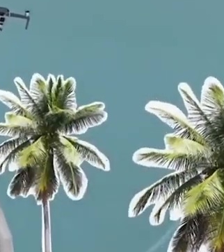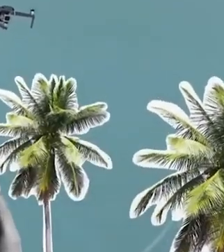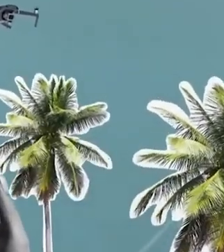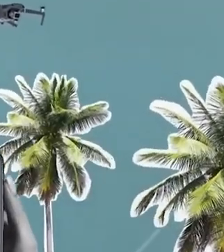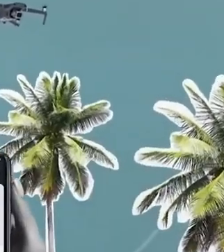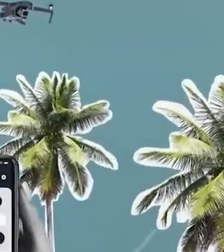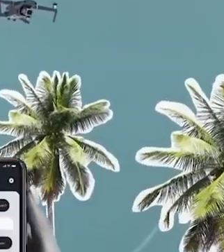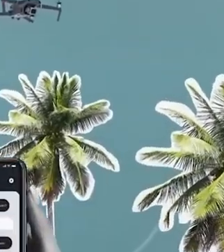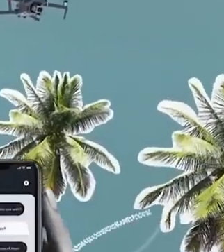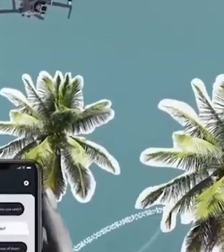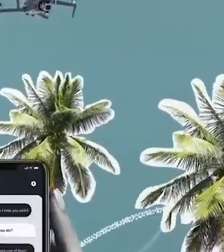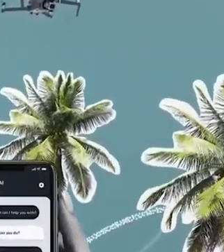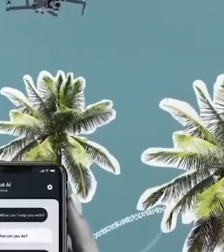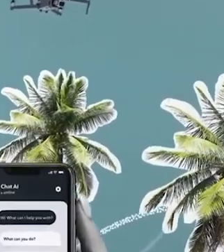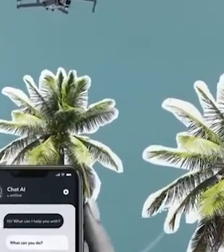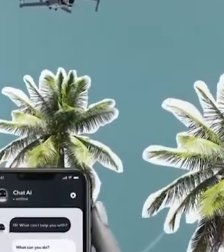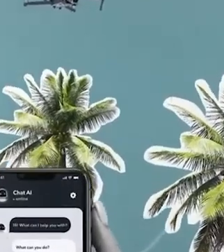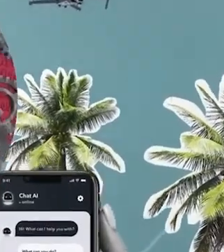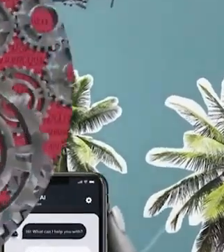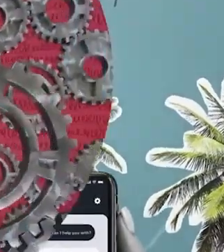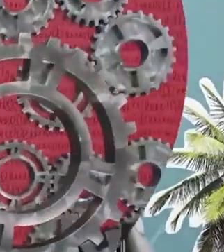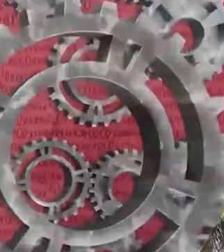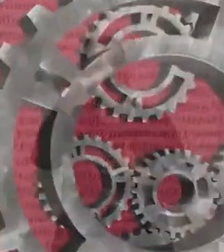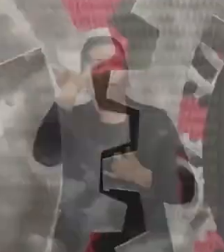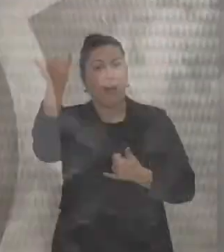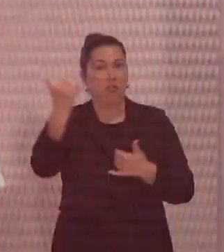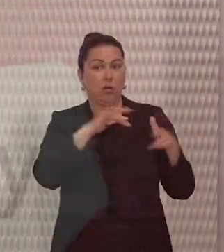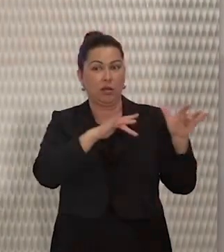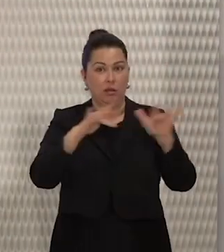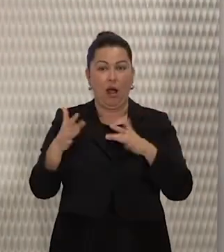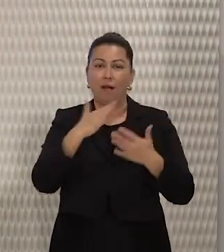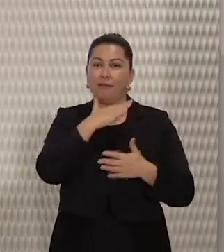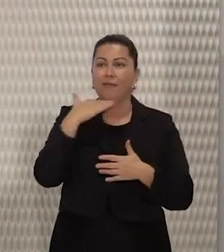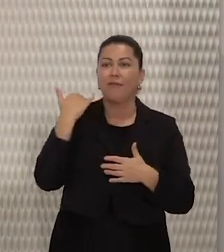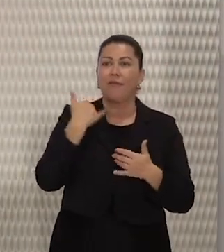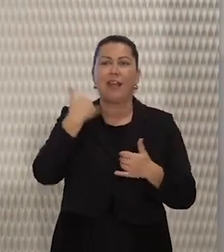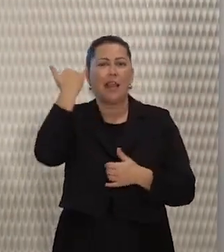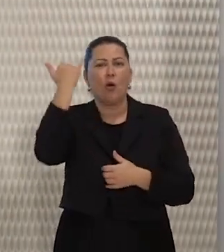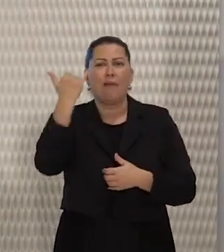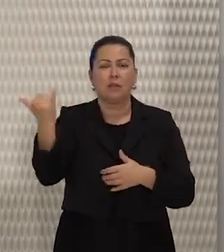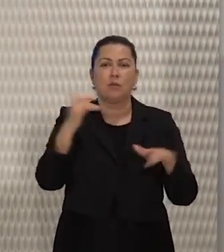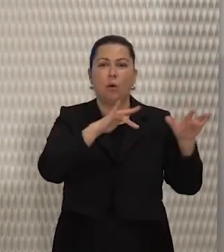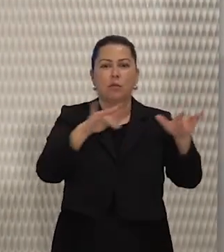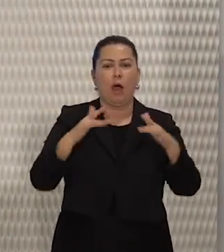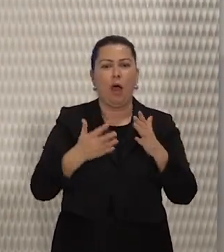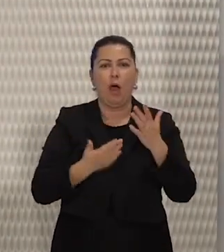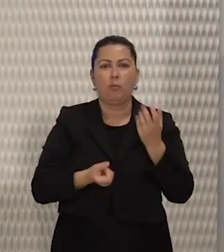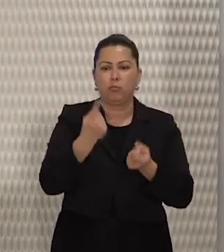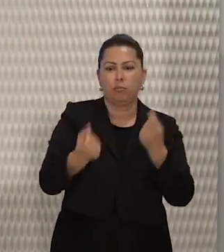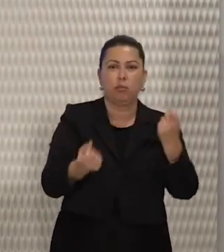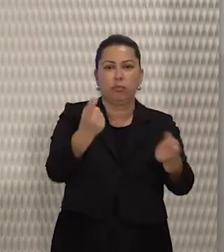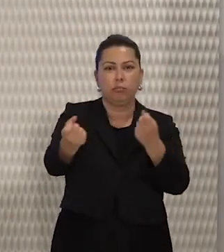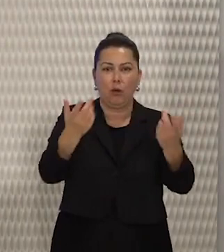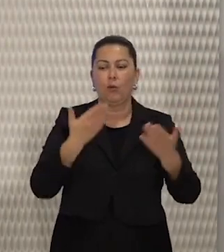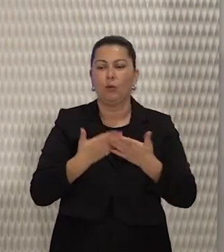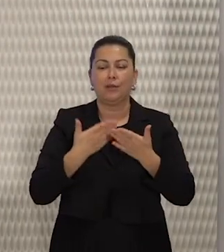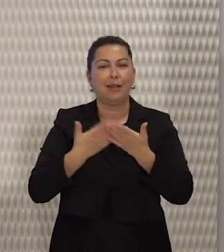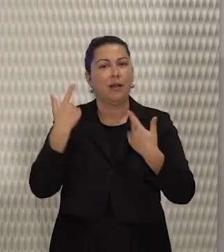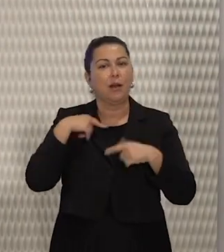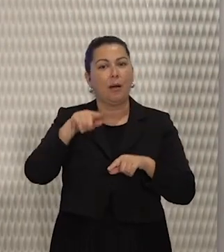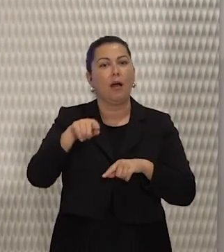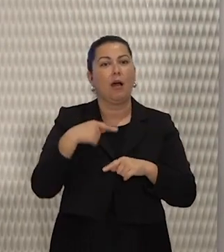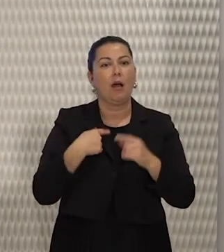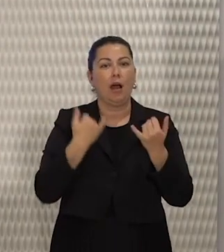Wir leben in einem Zeitalter von Innovation. Es ist so viel an Innovation in letzter Zeit entstanden und im Zentrum dieser Innovation